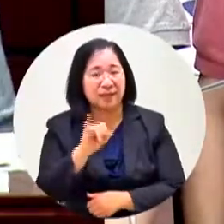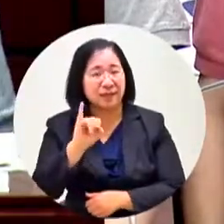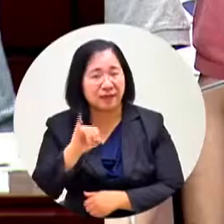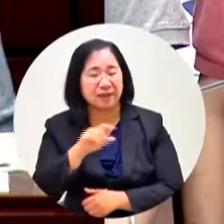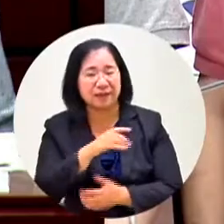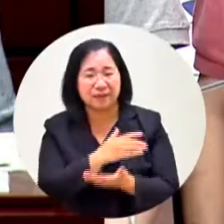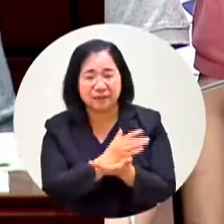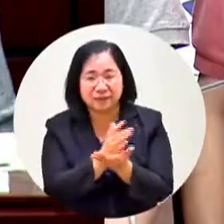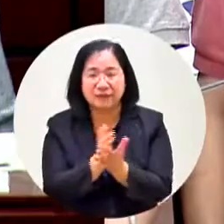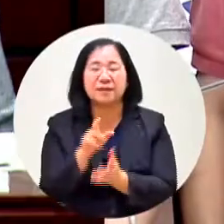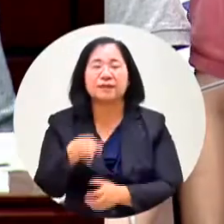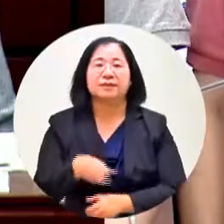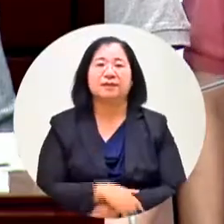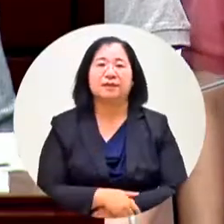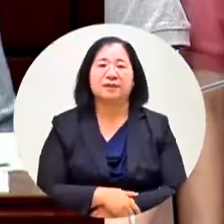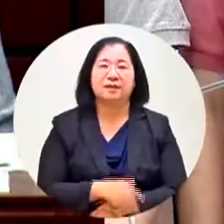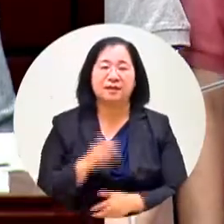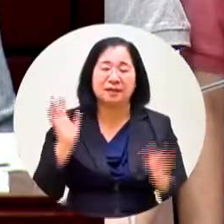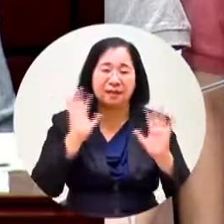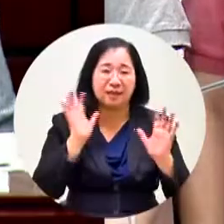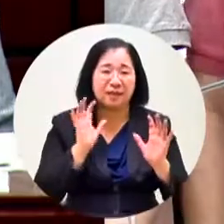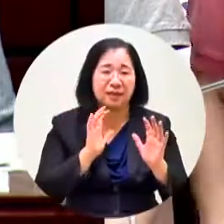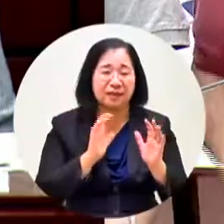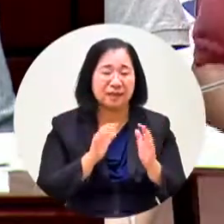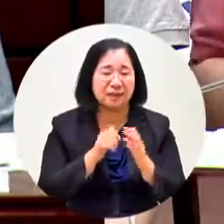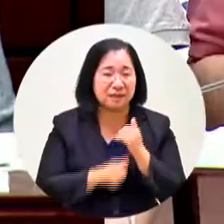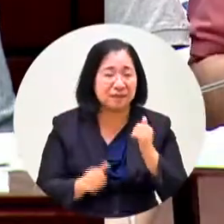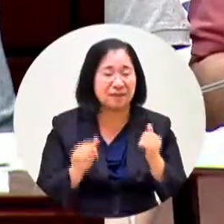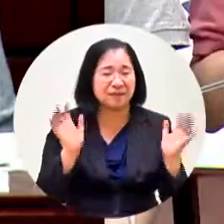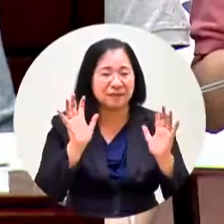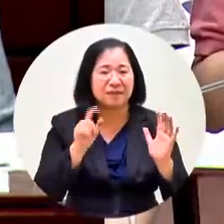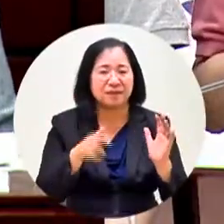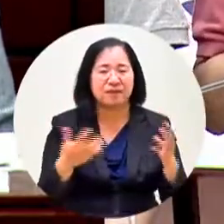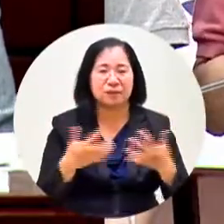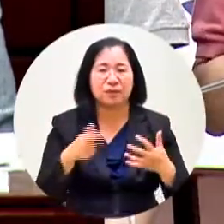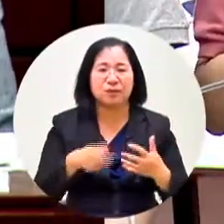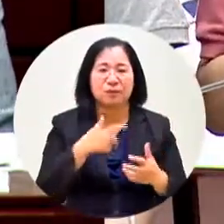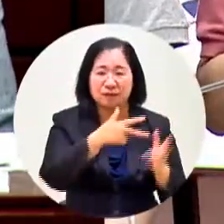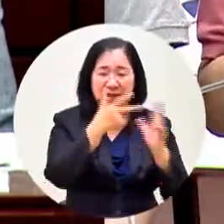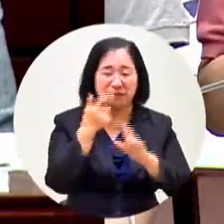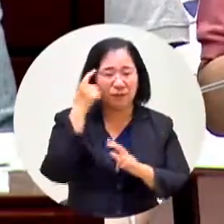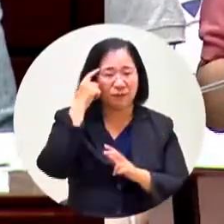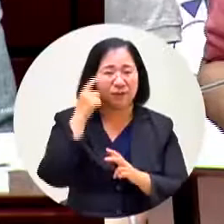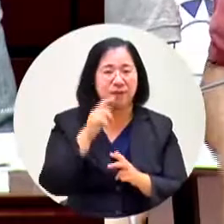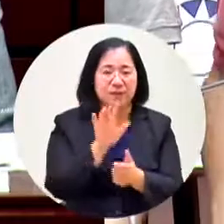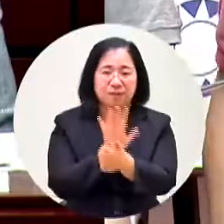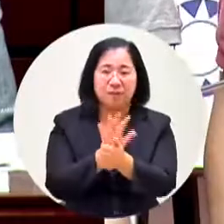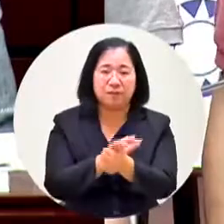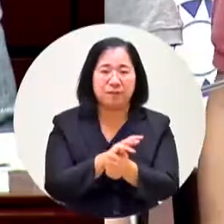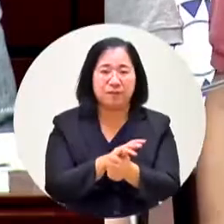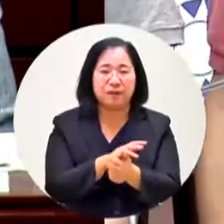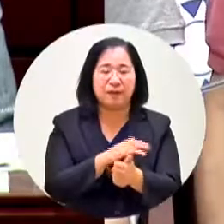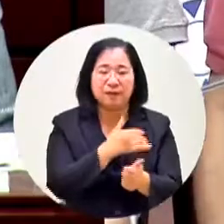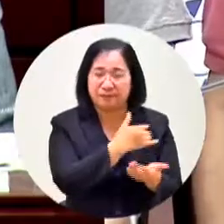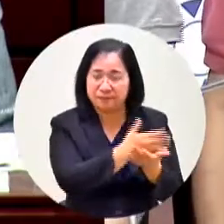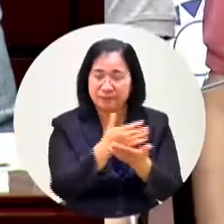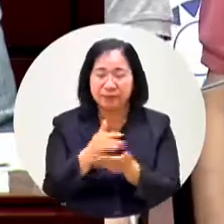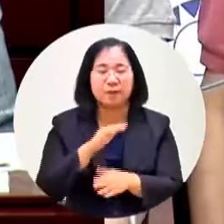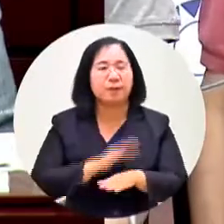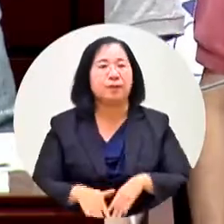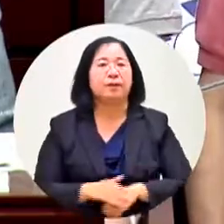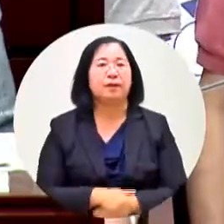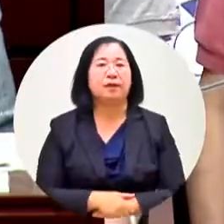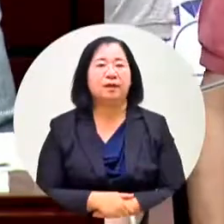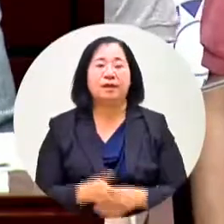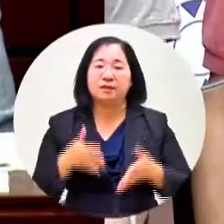所有外面的厂商，不管是半导体，不管是 AI， 不管是 IT 等等，你的高级管理人才的孩子的教育问题，